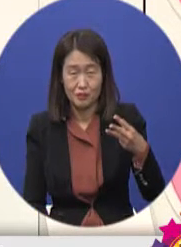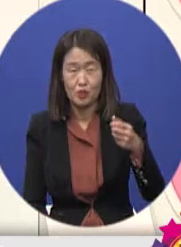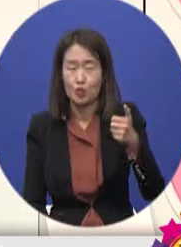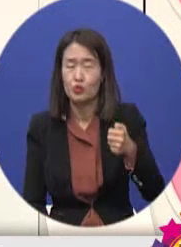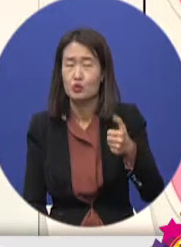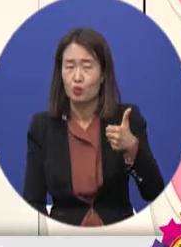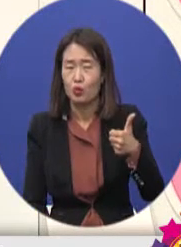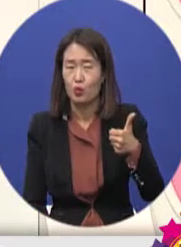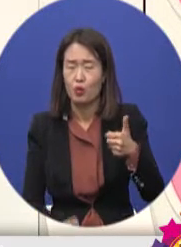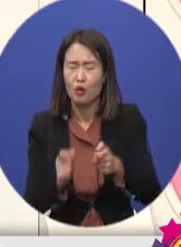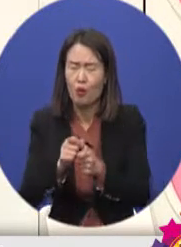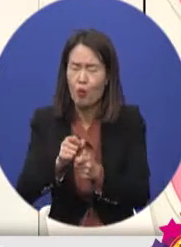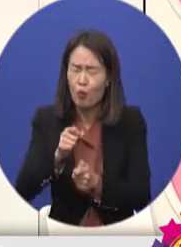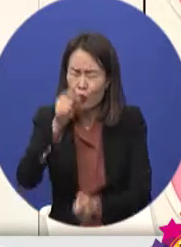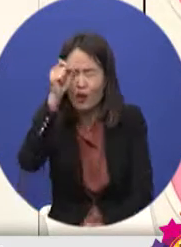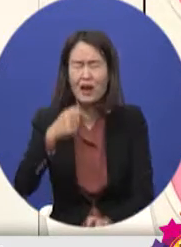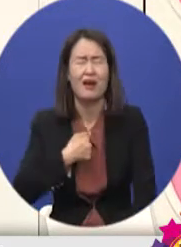네.